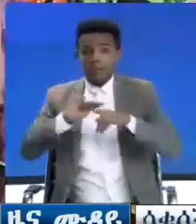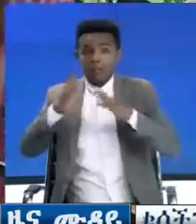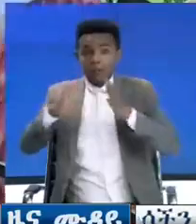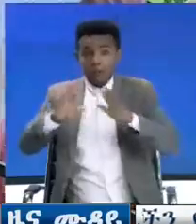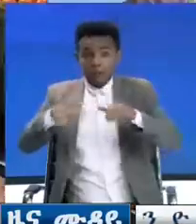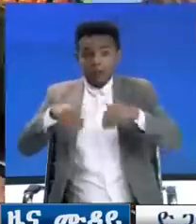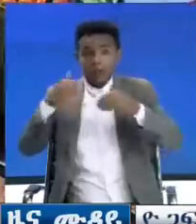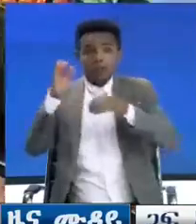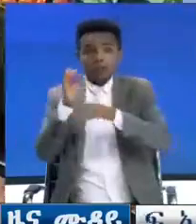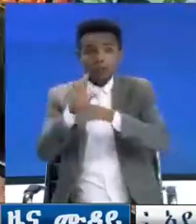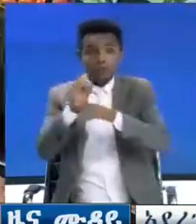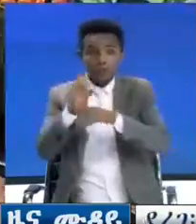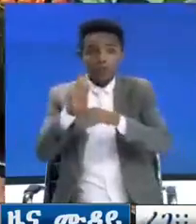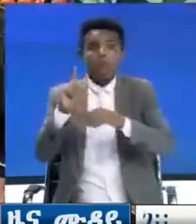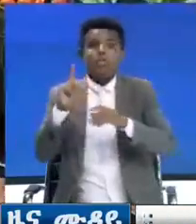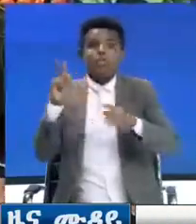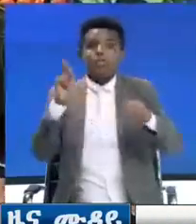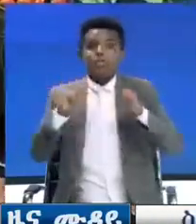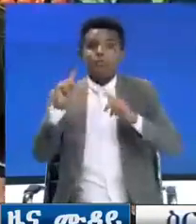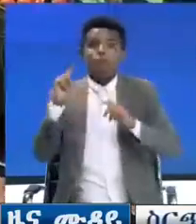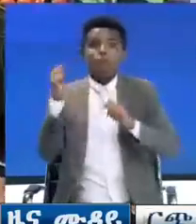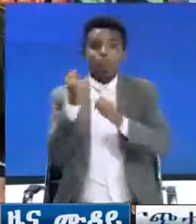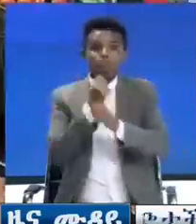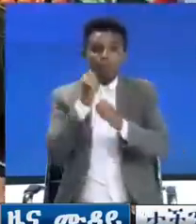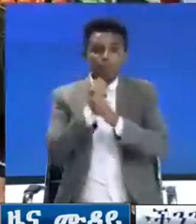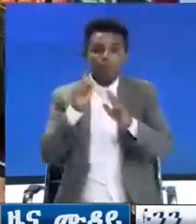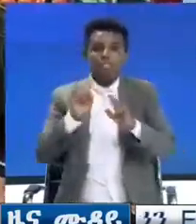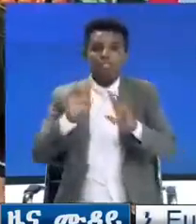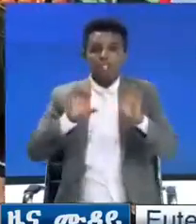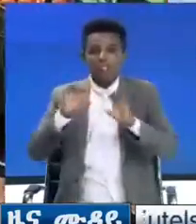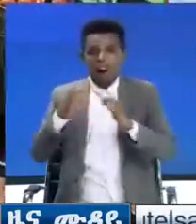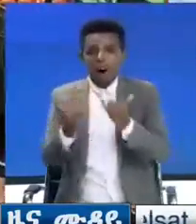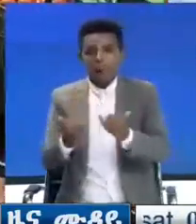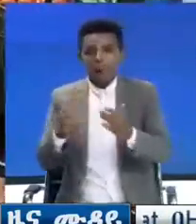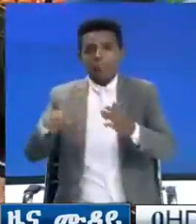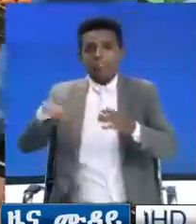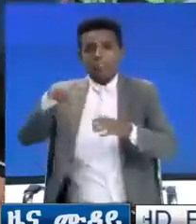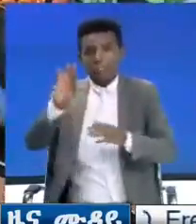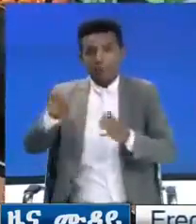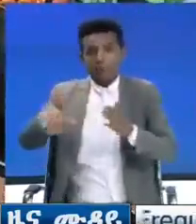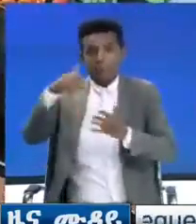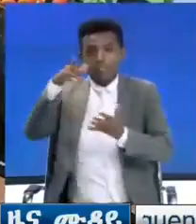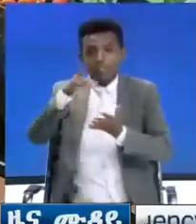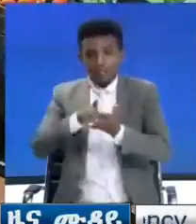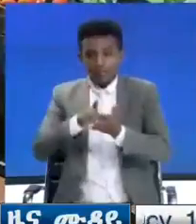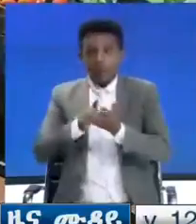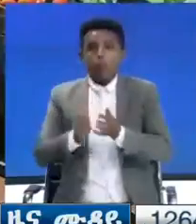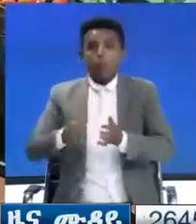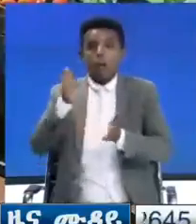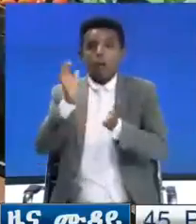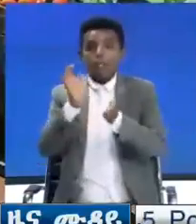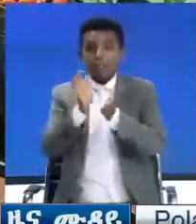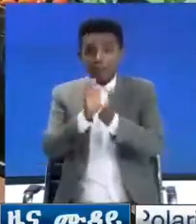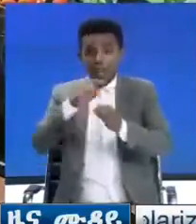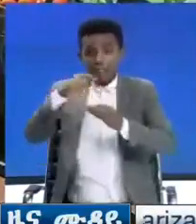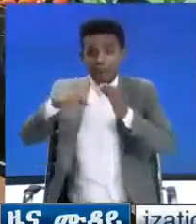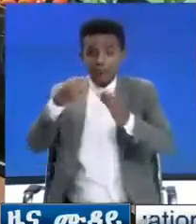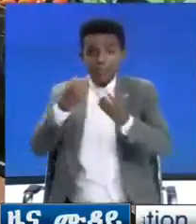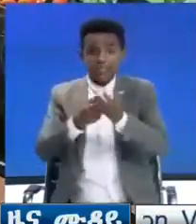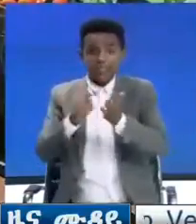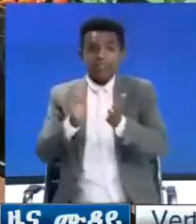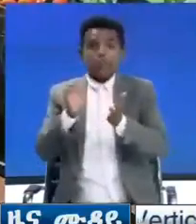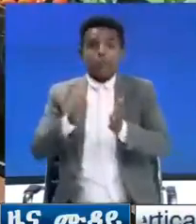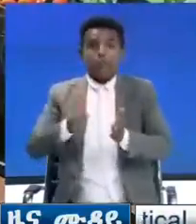እያደረገ ነው የሚለውን ለመቃኘት ሞክረናል። እንግዲህ አሁን የተገኘ ነው እዚህ በባህር ዳር ከተማ ዋናው ገበያ አካባቢ ነው። በዚህ ዋና ገበያ